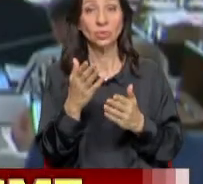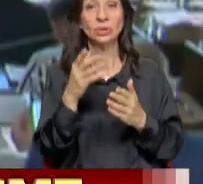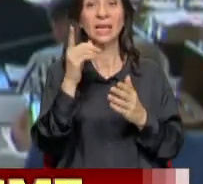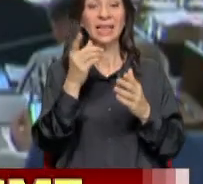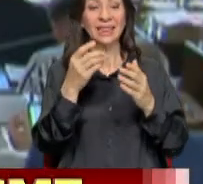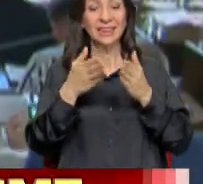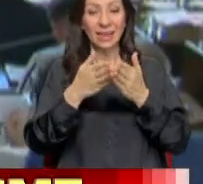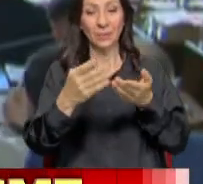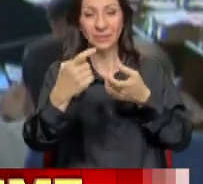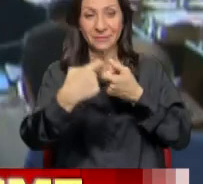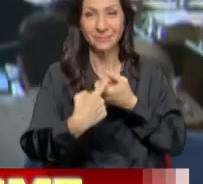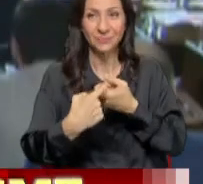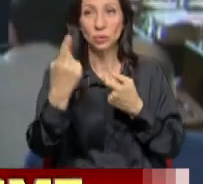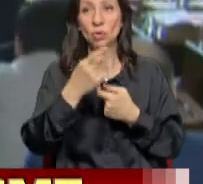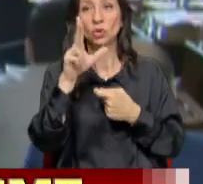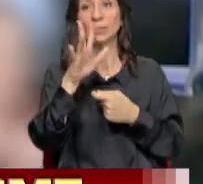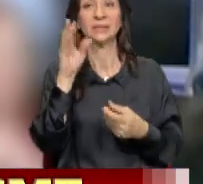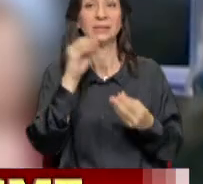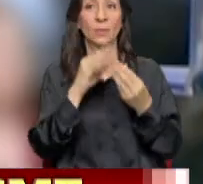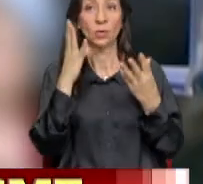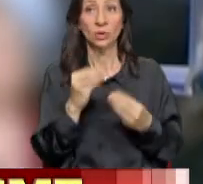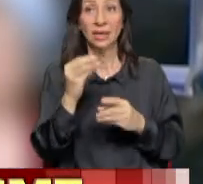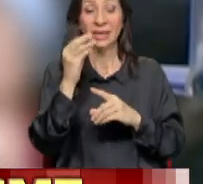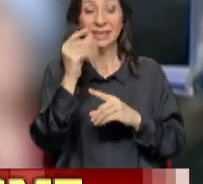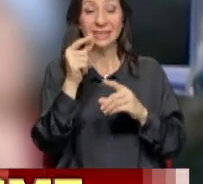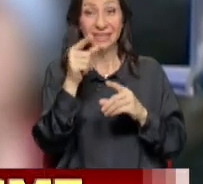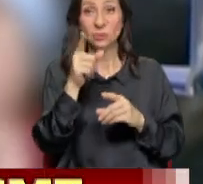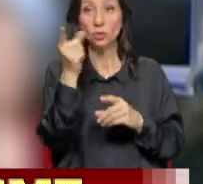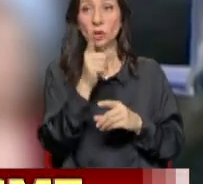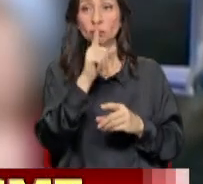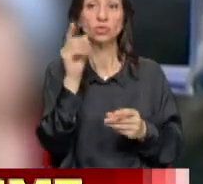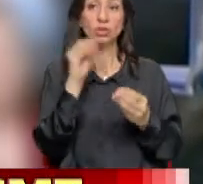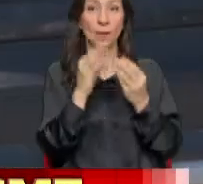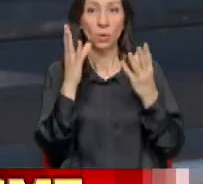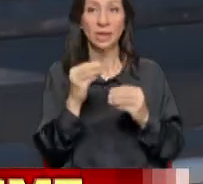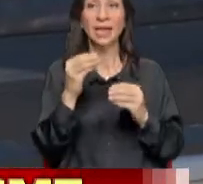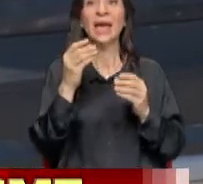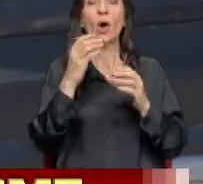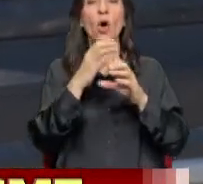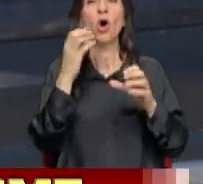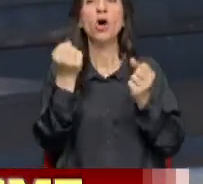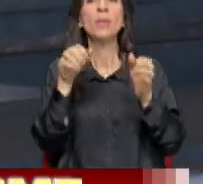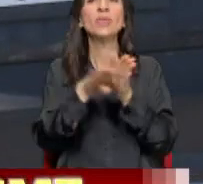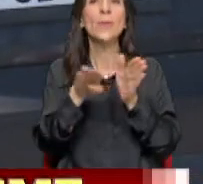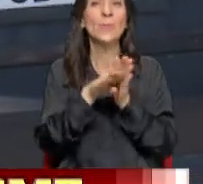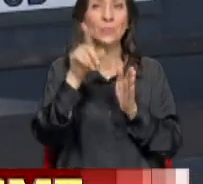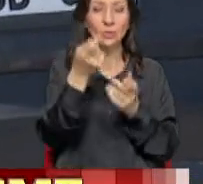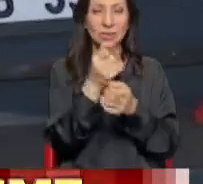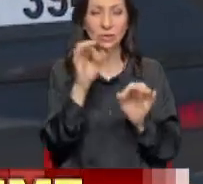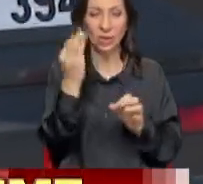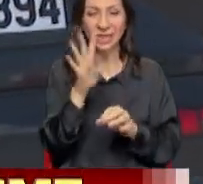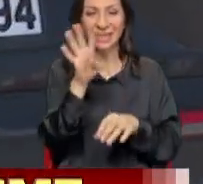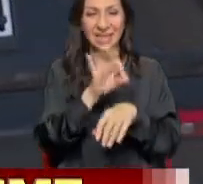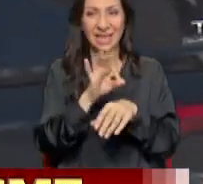bağlama ücretleri de %35 oranında zamlandı. İspike ücretlerine %100 zam geldi. Terminallerde otomobiller için ücretsiz olan